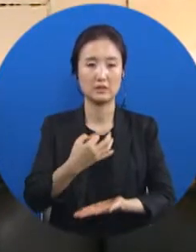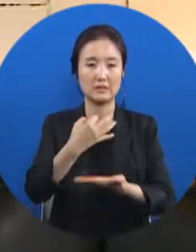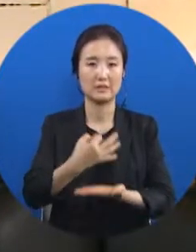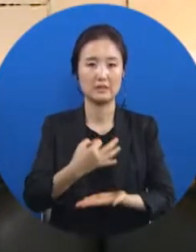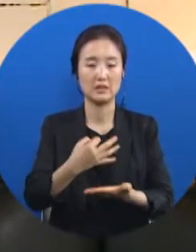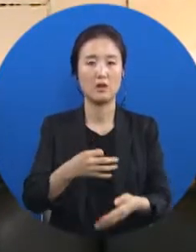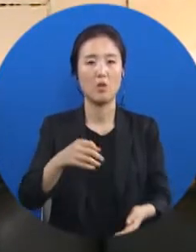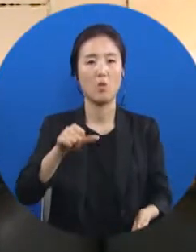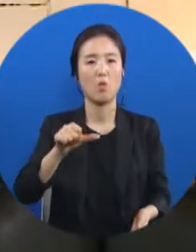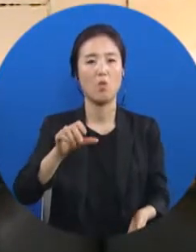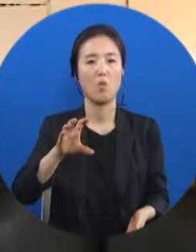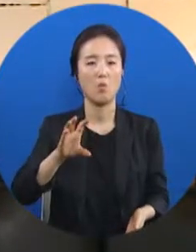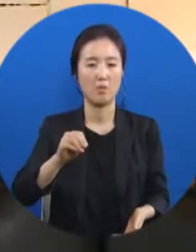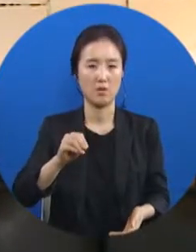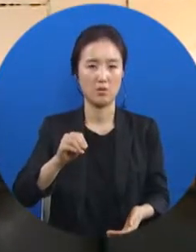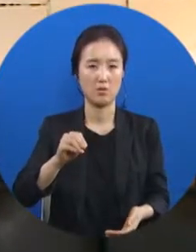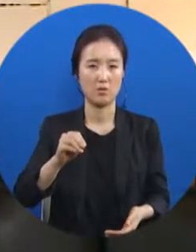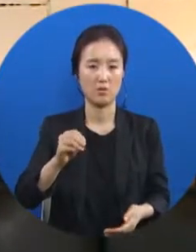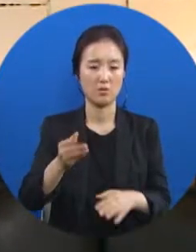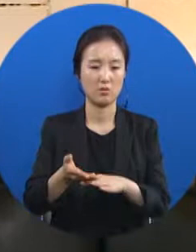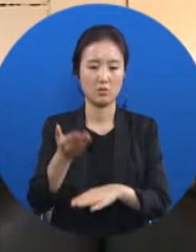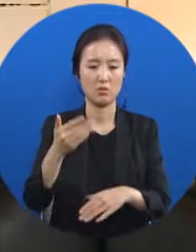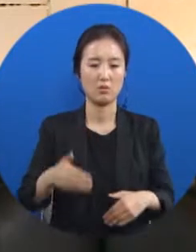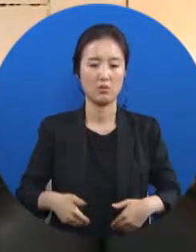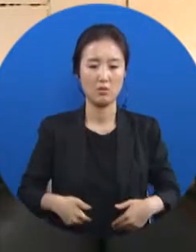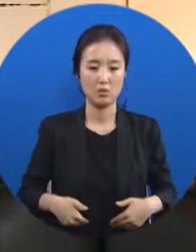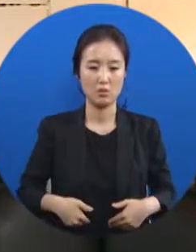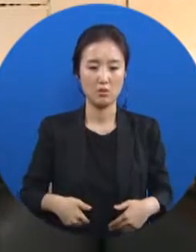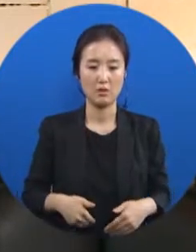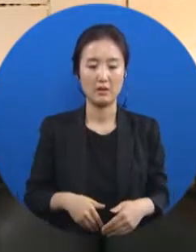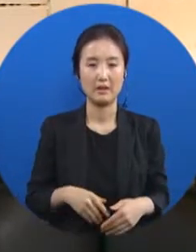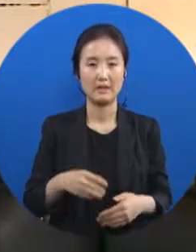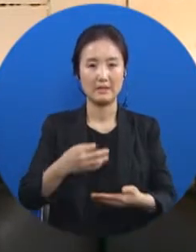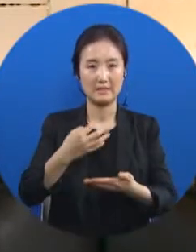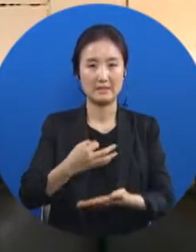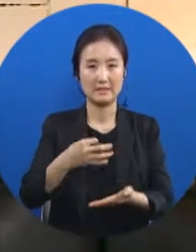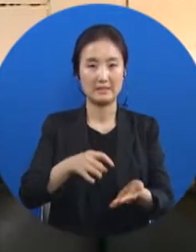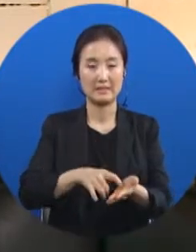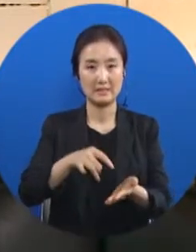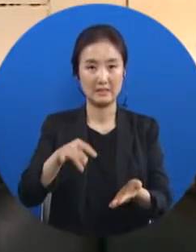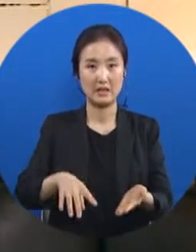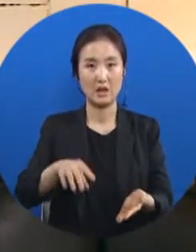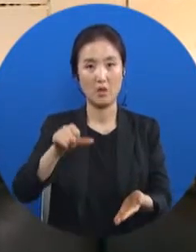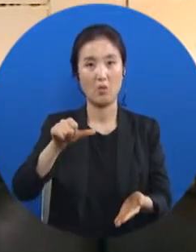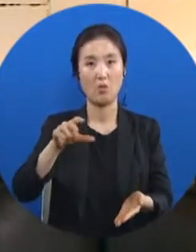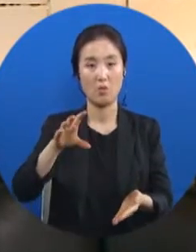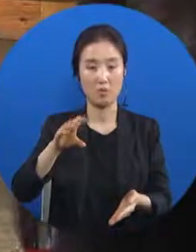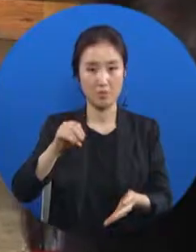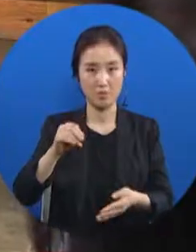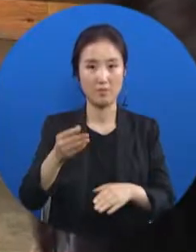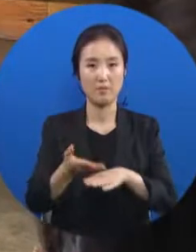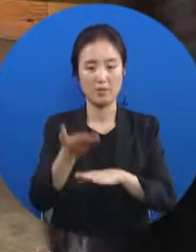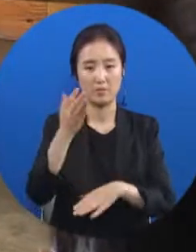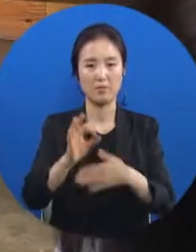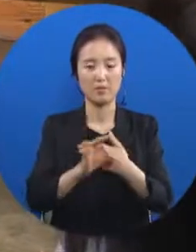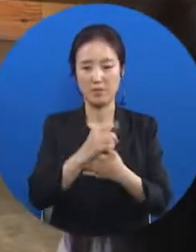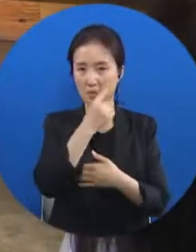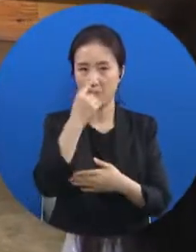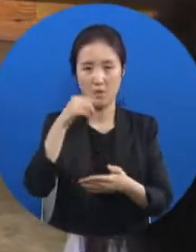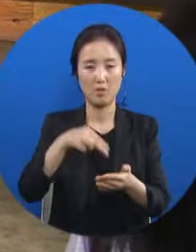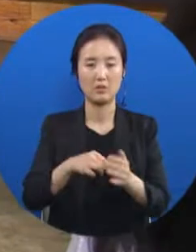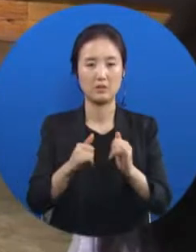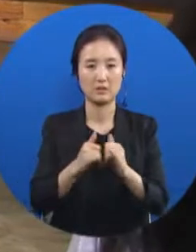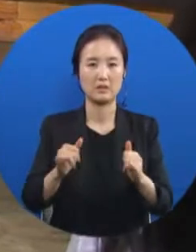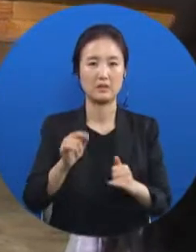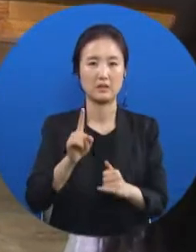돼요. 그게 안 되면 순수 재산세가 5만 원이 넘으면 보증인 한 명. 예. 네. 안 넘으면